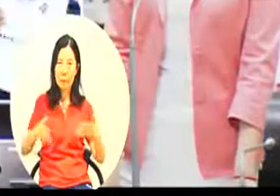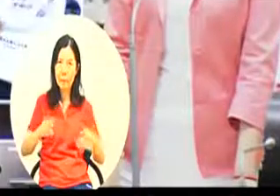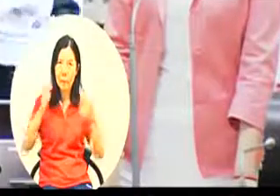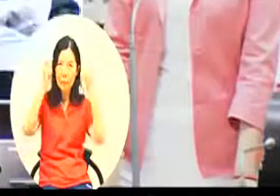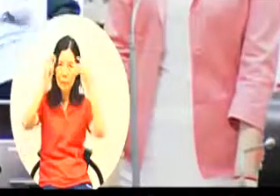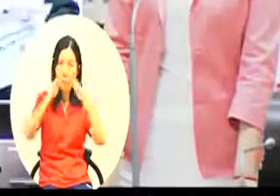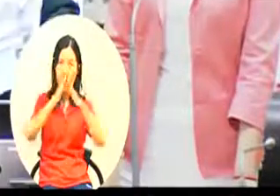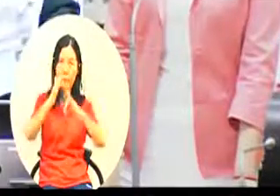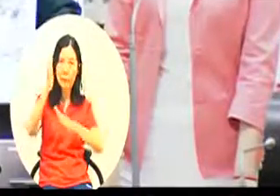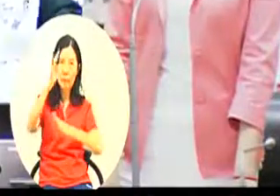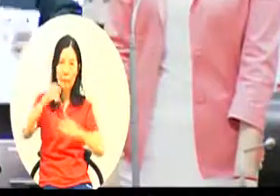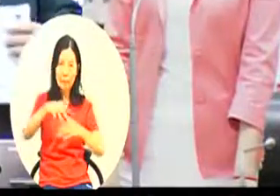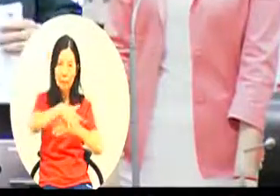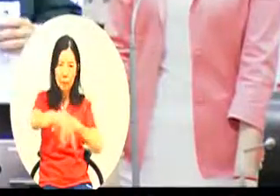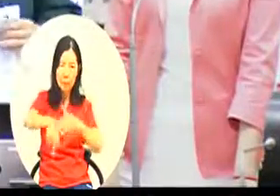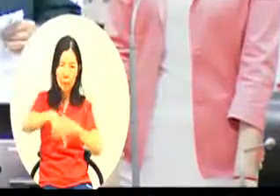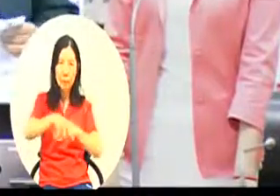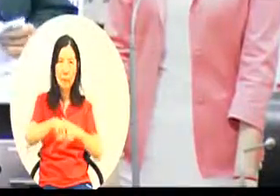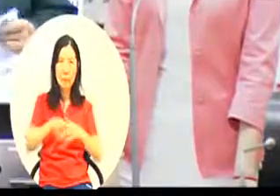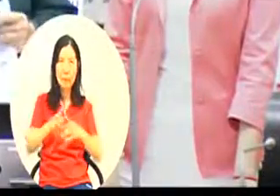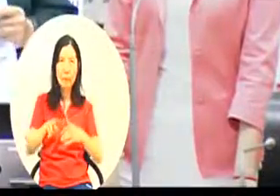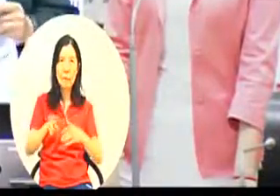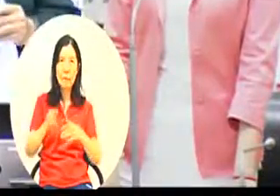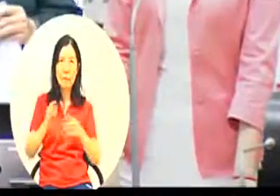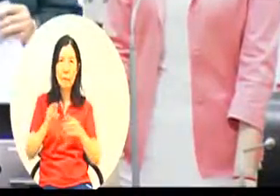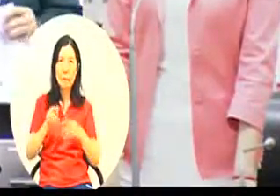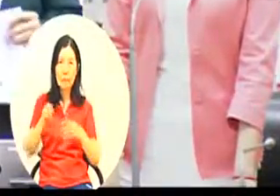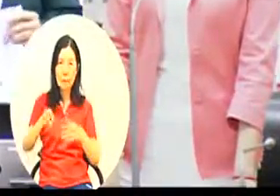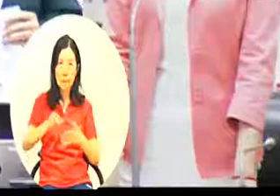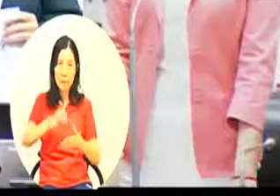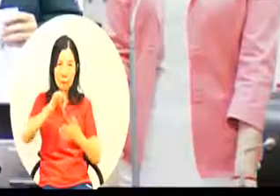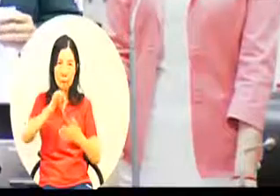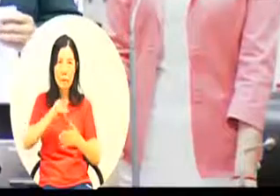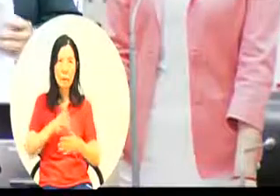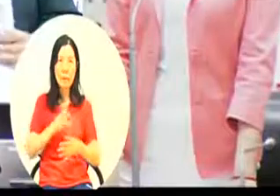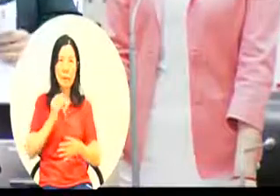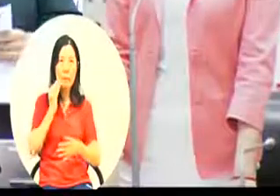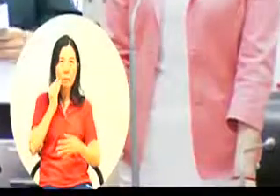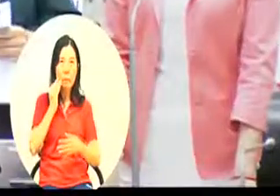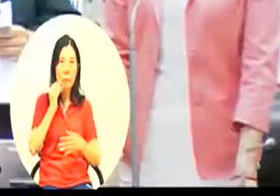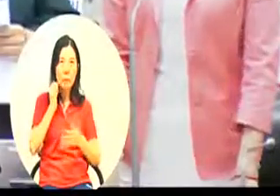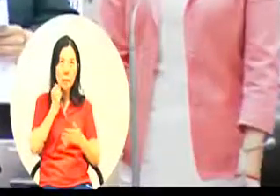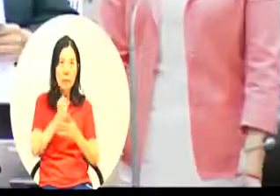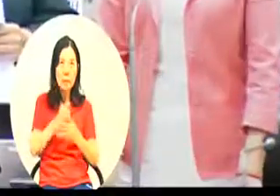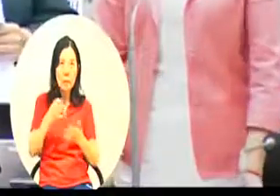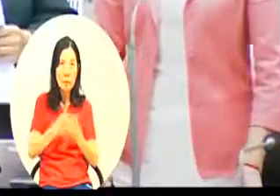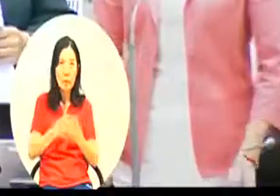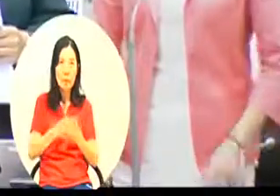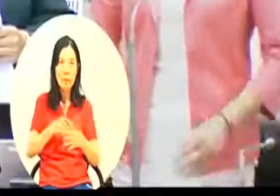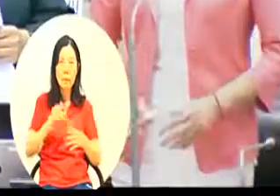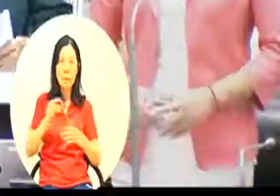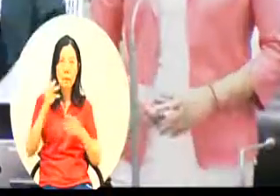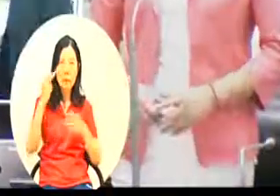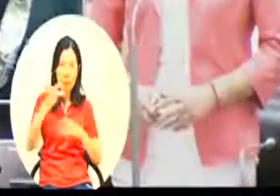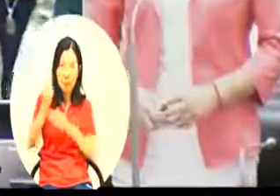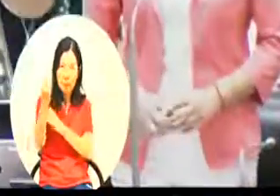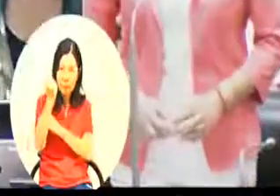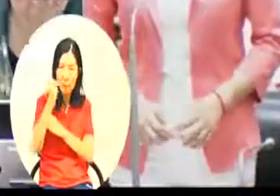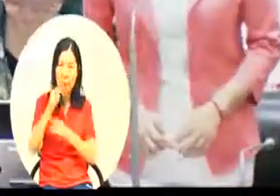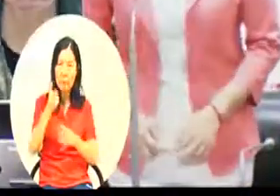市政府的团队我觉得对议员所有的咨询，那如果我们做得不够，我们应该要更努力。谢谢，